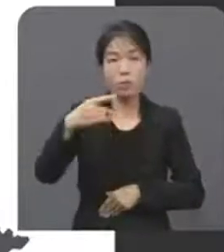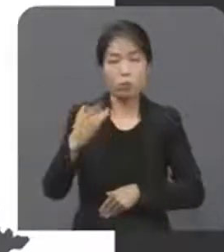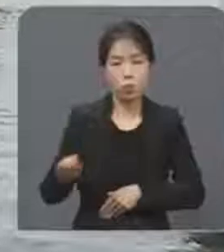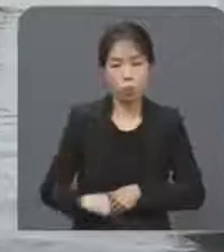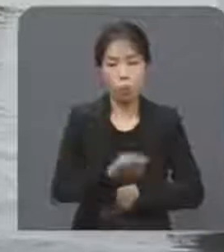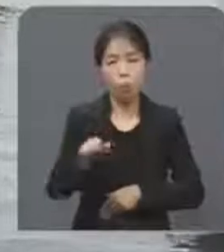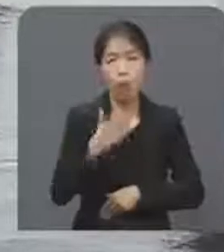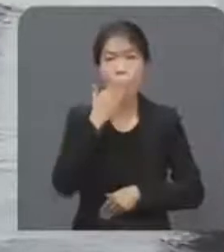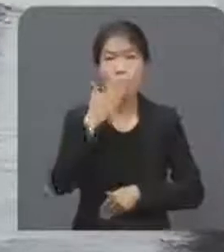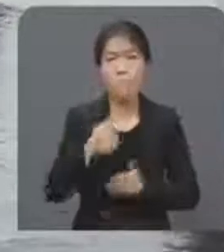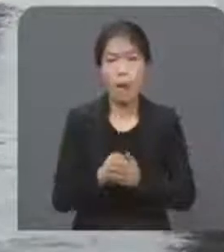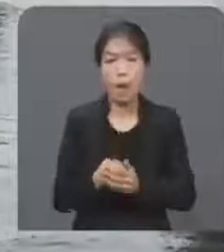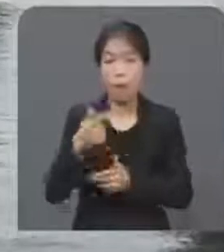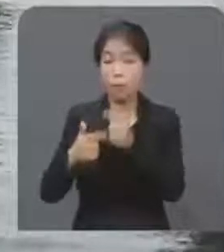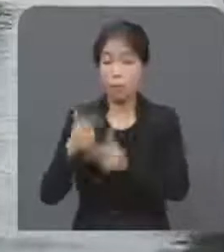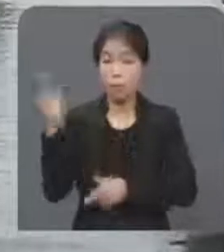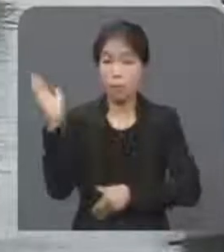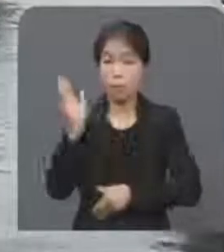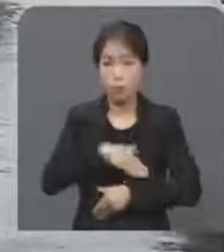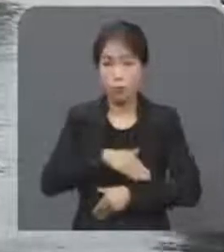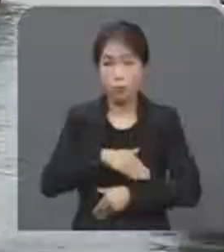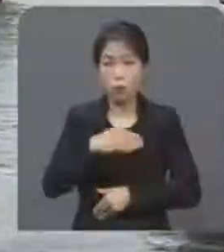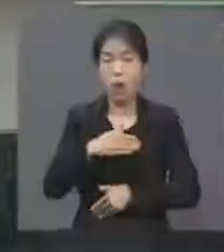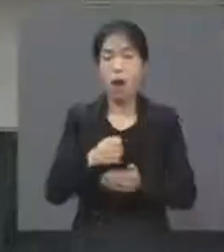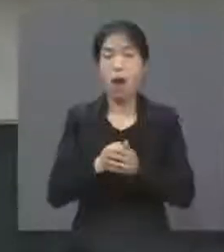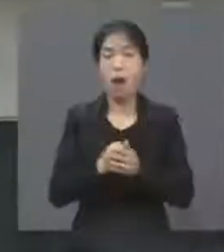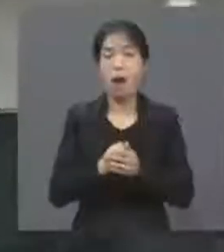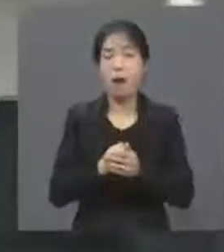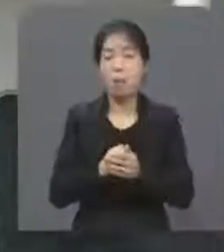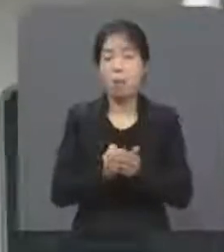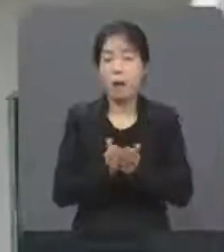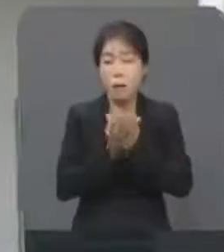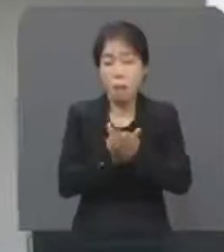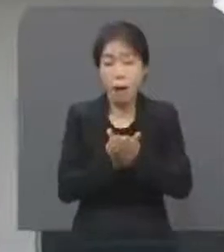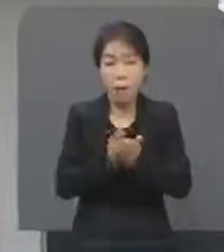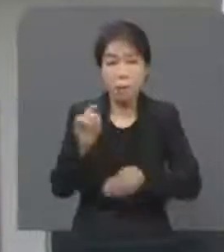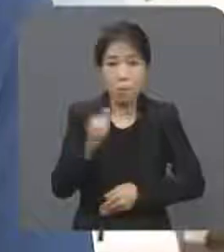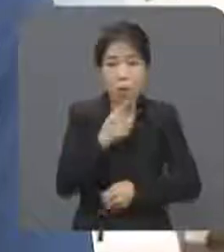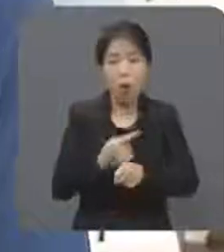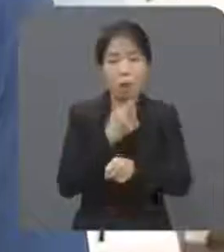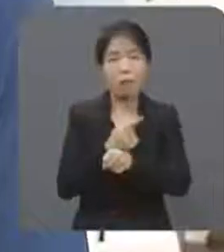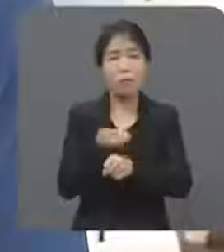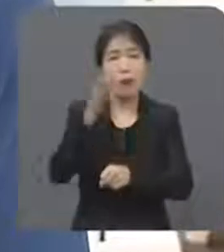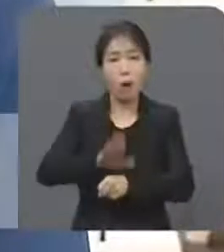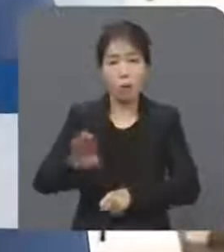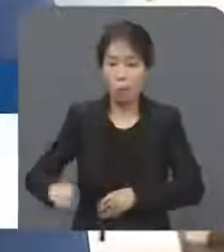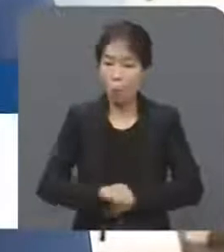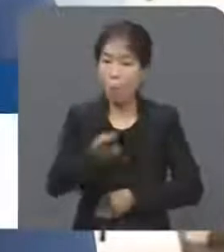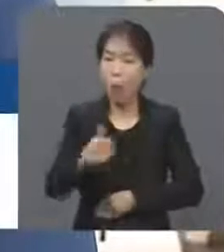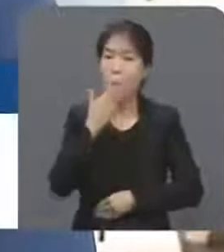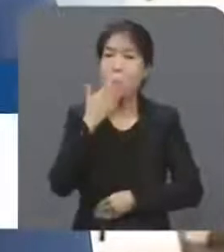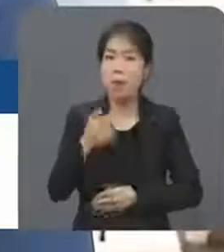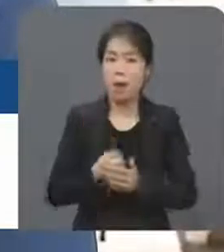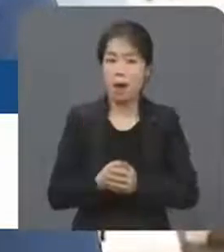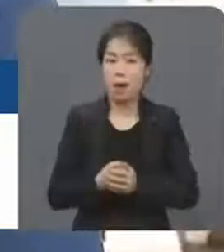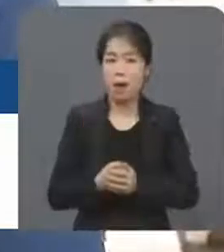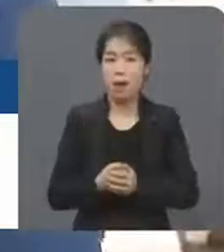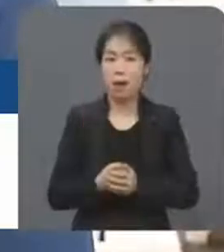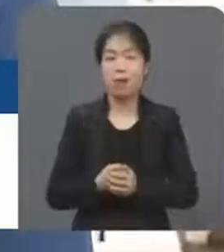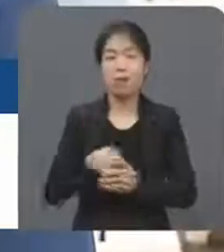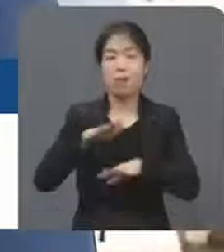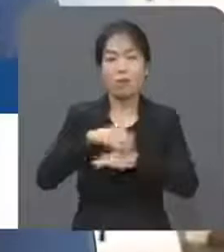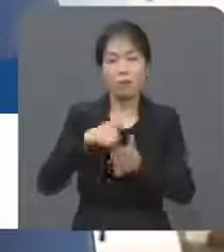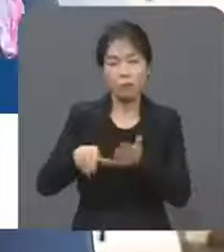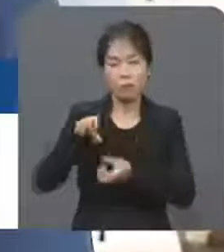됩니다 목포에서 쾌속선으로 1시간 걸리던 곳을 찾아 오고 가는 것입니다 노 수하물 아무때나 출하할 수